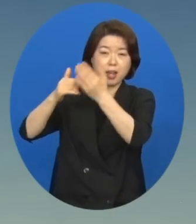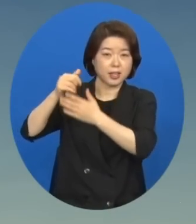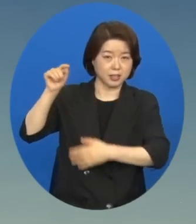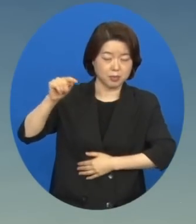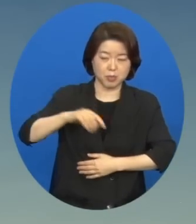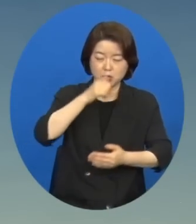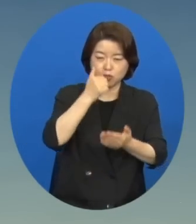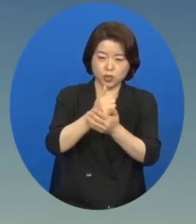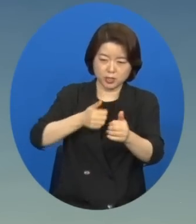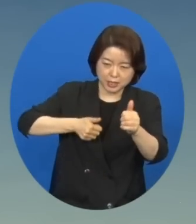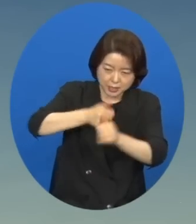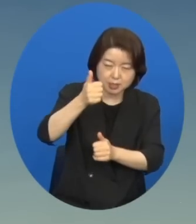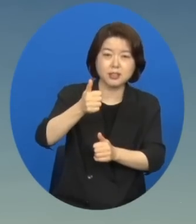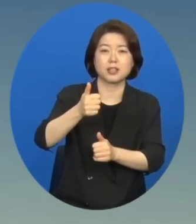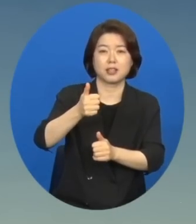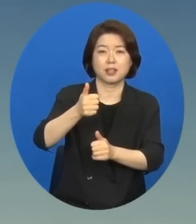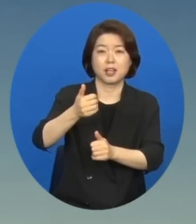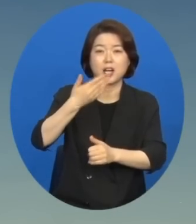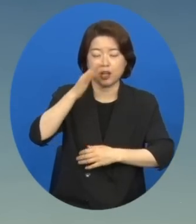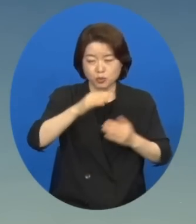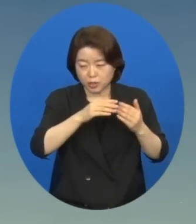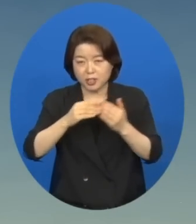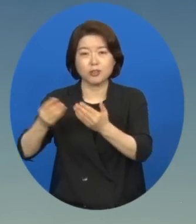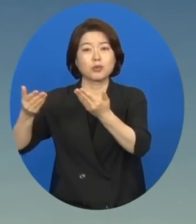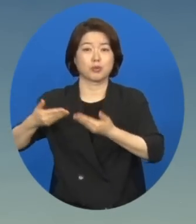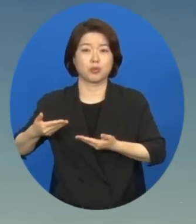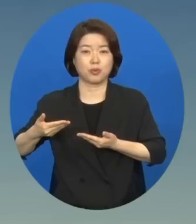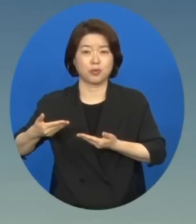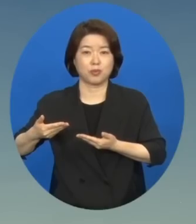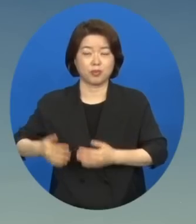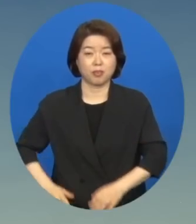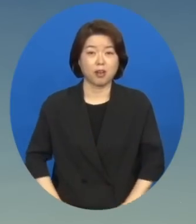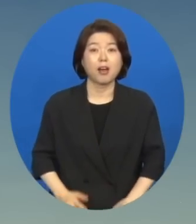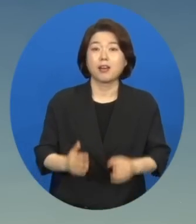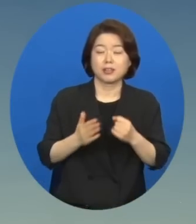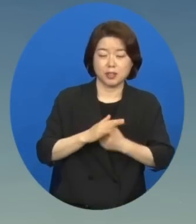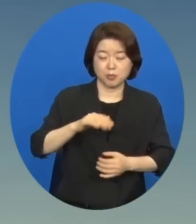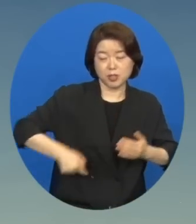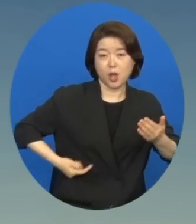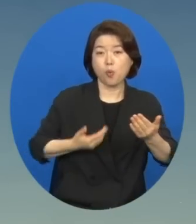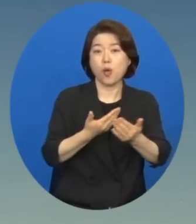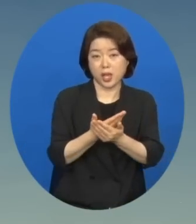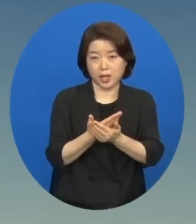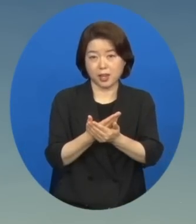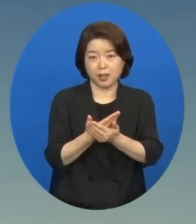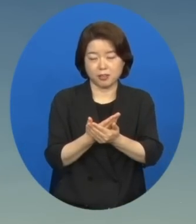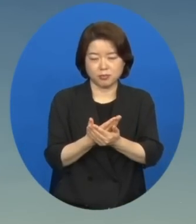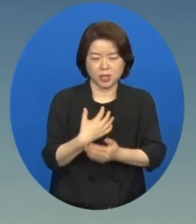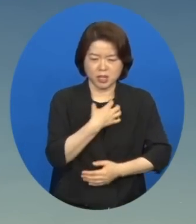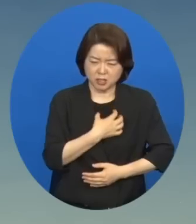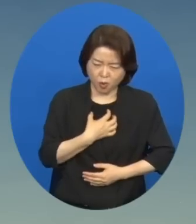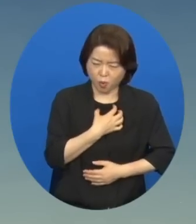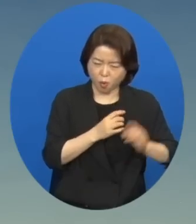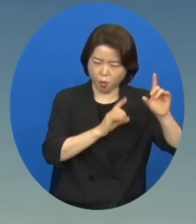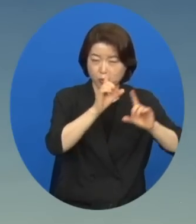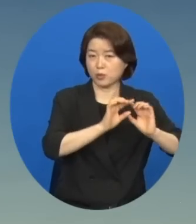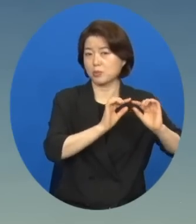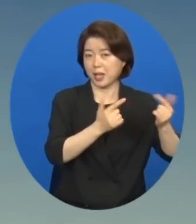죄에서 승리하도록 우리를 이끌어주세요. 그래서 회개는 고통스러운 이미지가